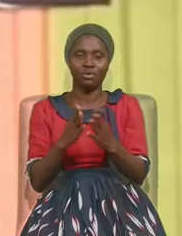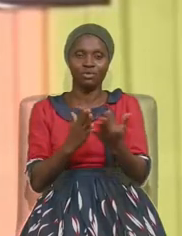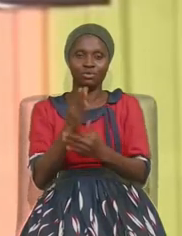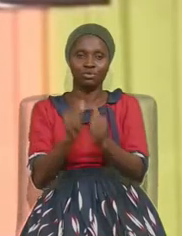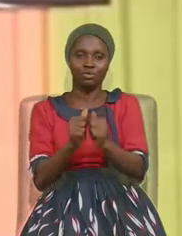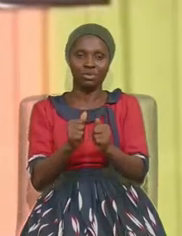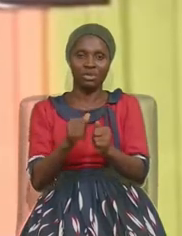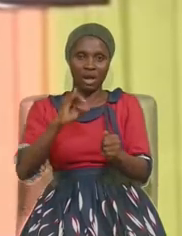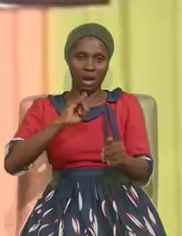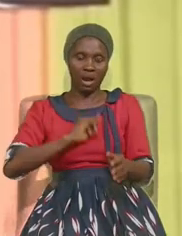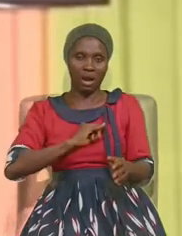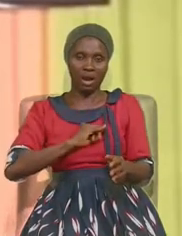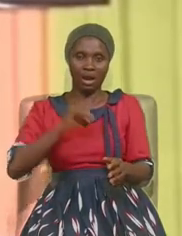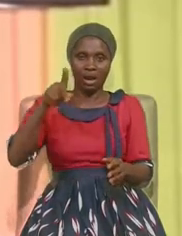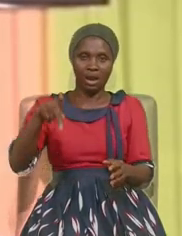ministre.